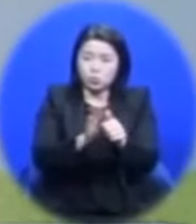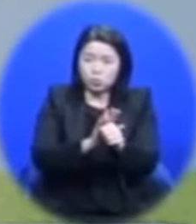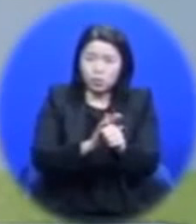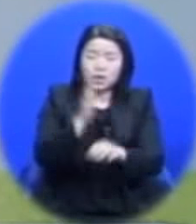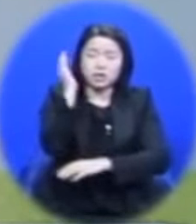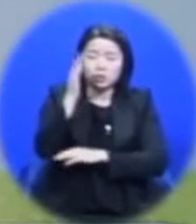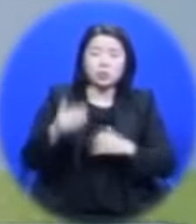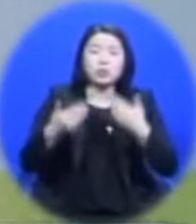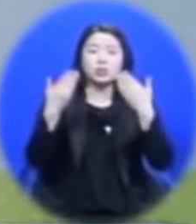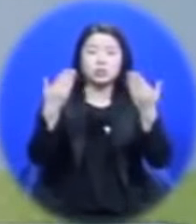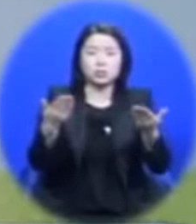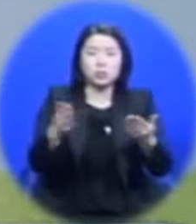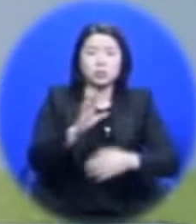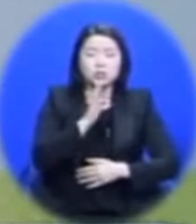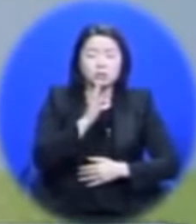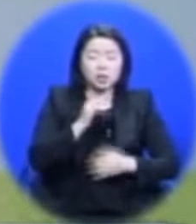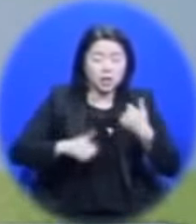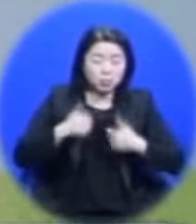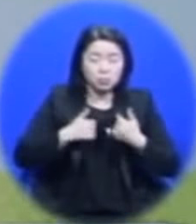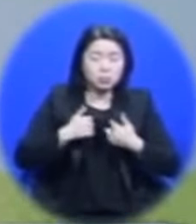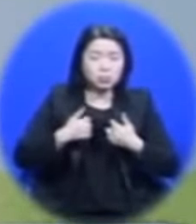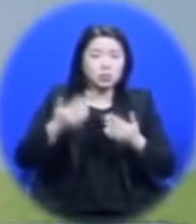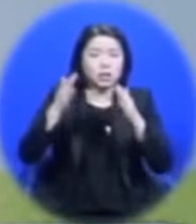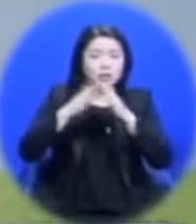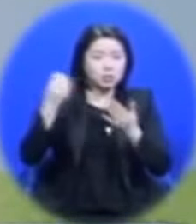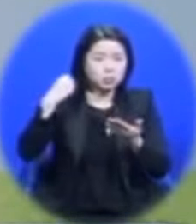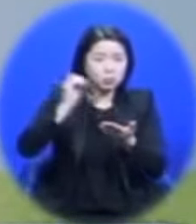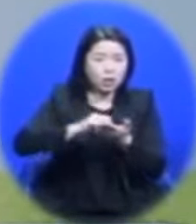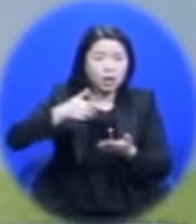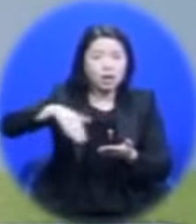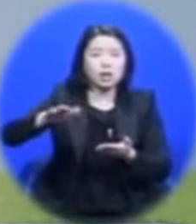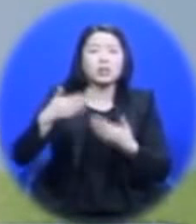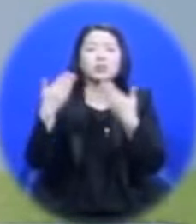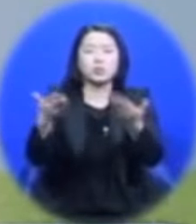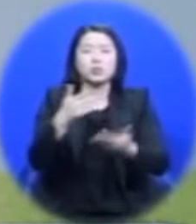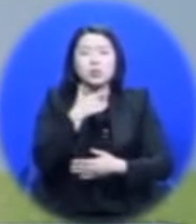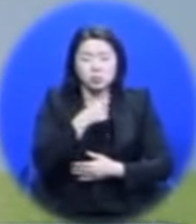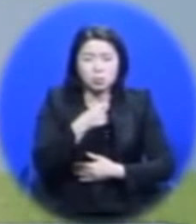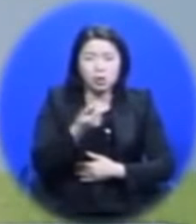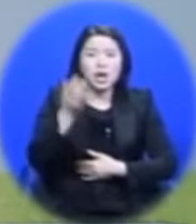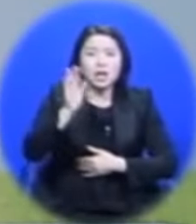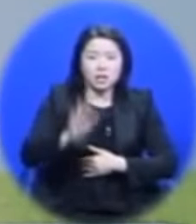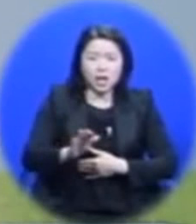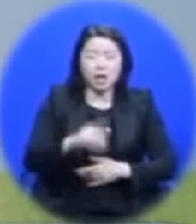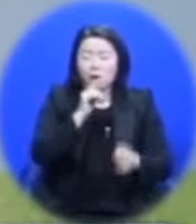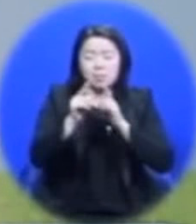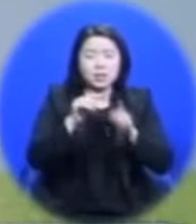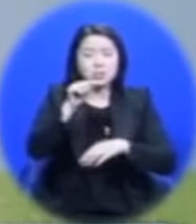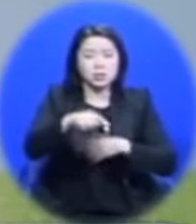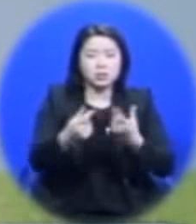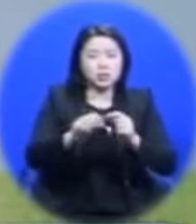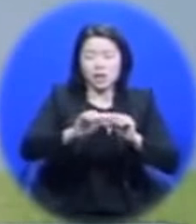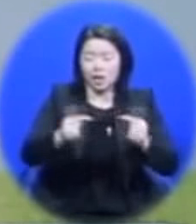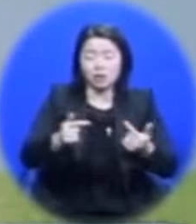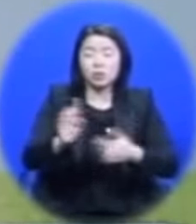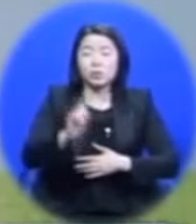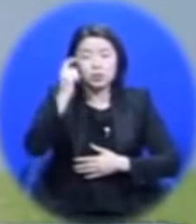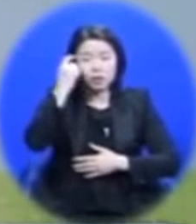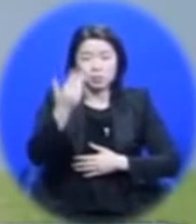설교를 드리고 정말 기쁨으로 돌아가실 수 해드리고 싶어요. 근데 말씀이 그렇지 않을 때는 어떻게 하죠?